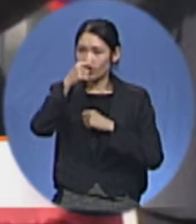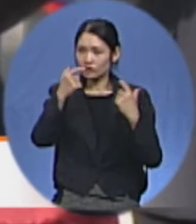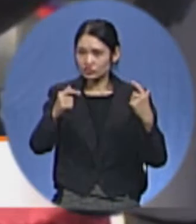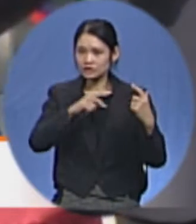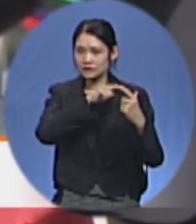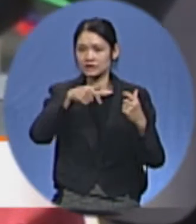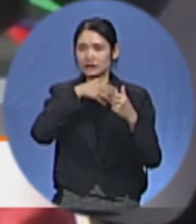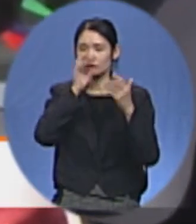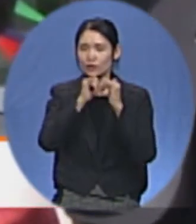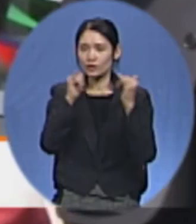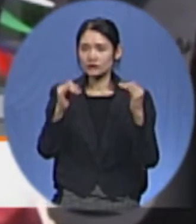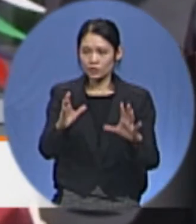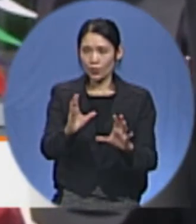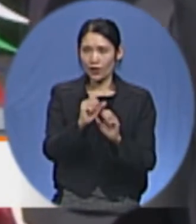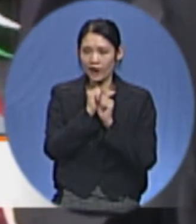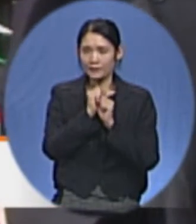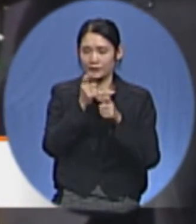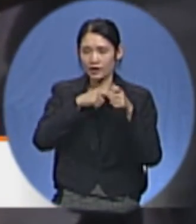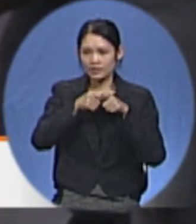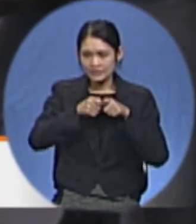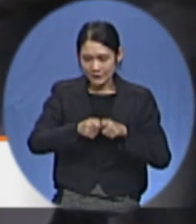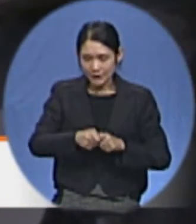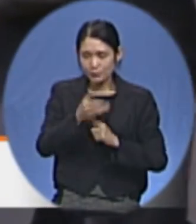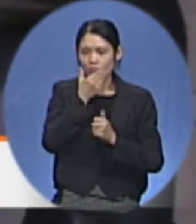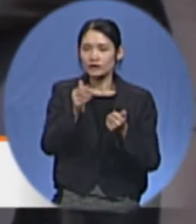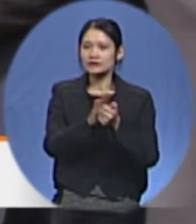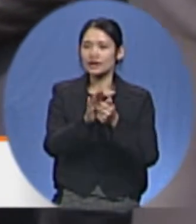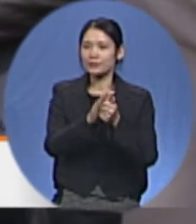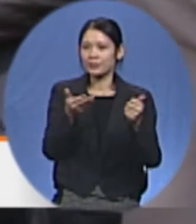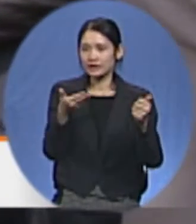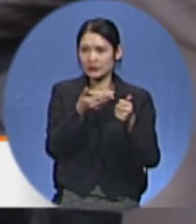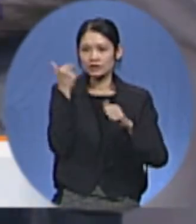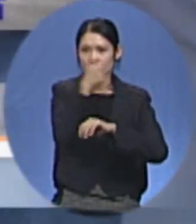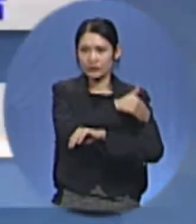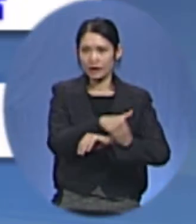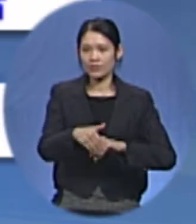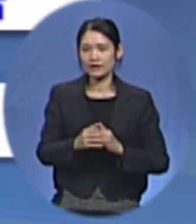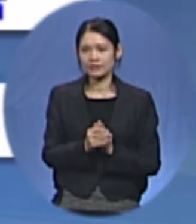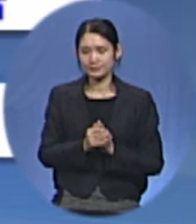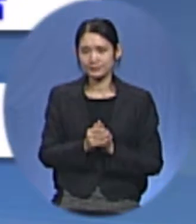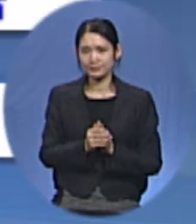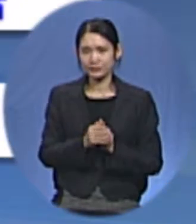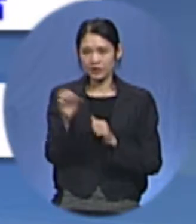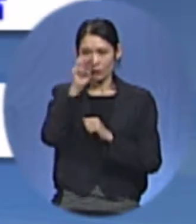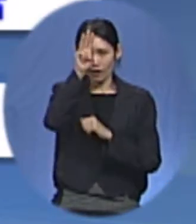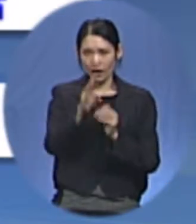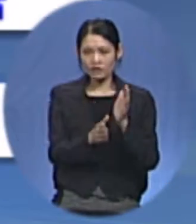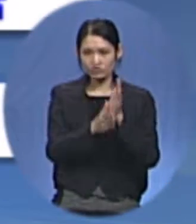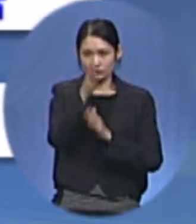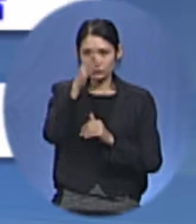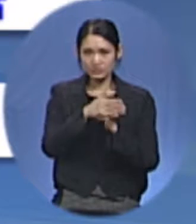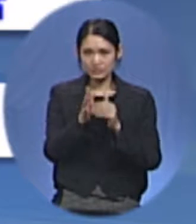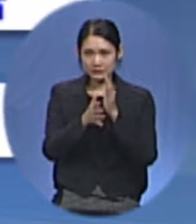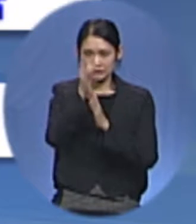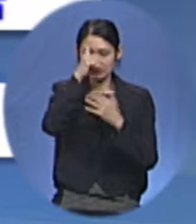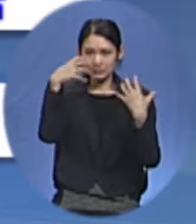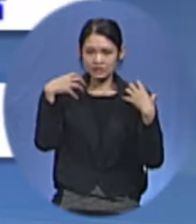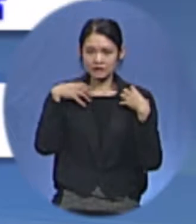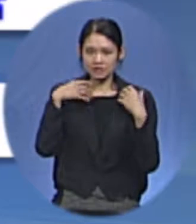노인들에게 종합적이고 체계적인 복지 서비스를 제공할 예정입니다. 광주시가 시청에서